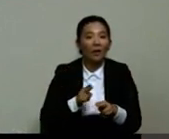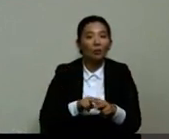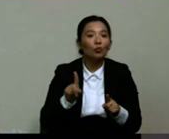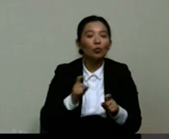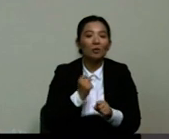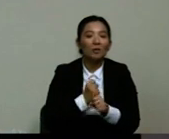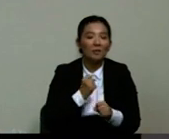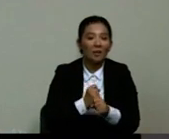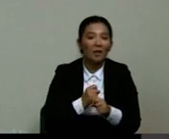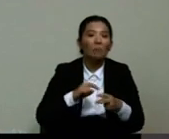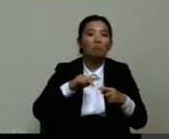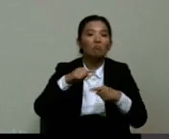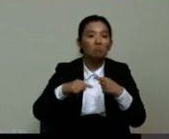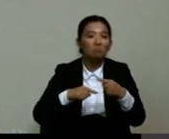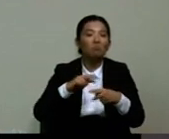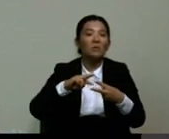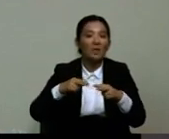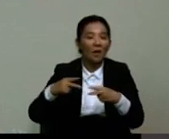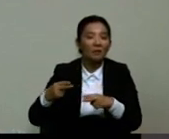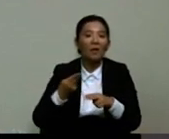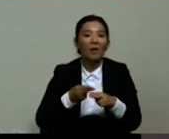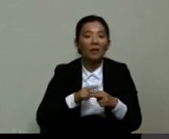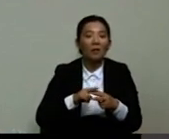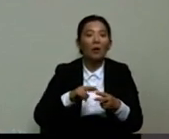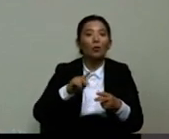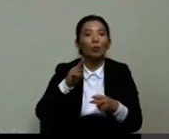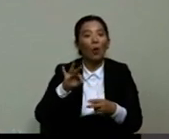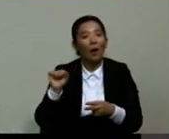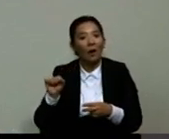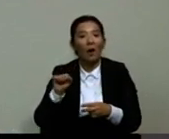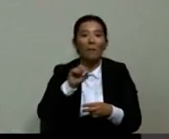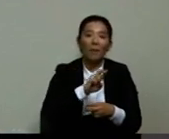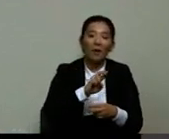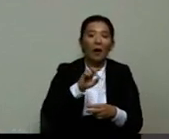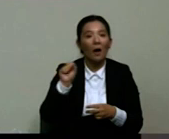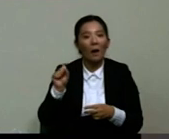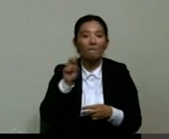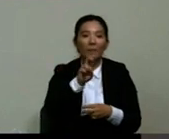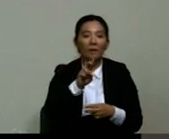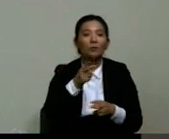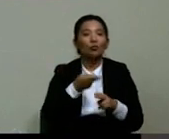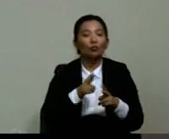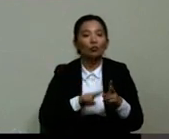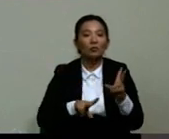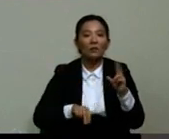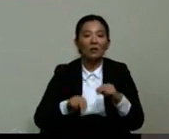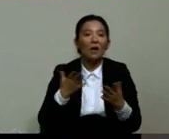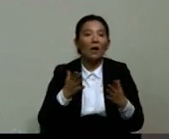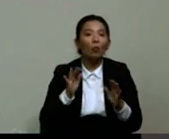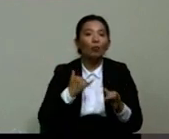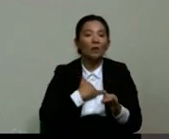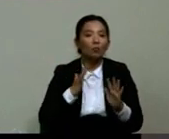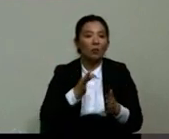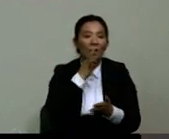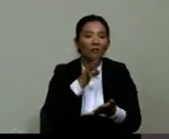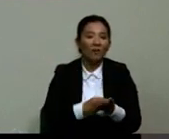что делают? Меняются, да? Периодически то А, то Б, то А, то Б. То есть какой будет у нас